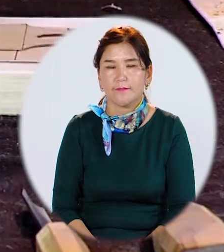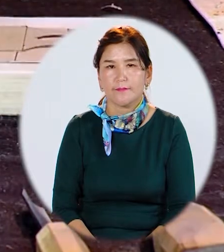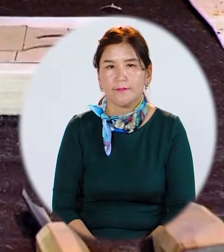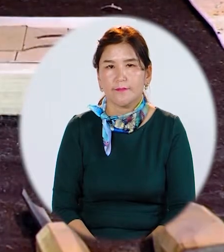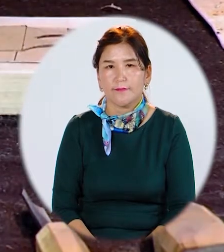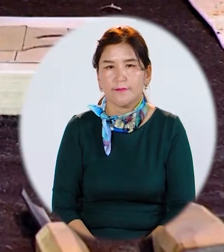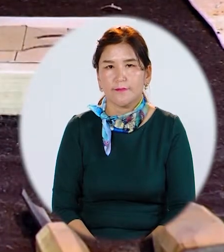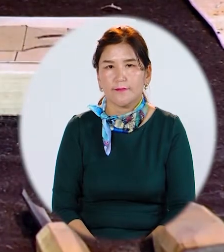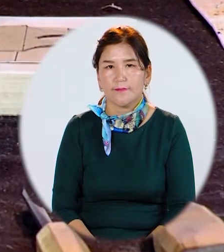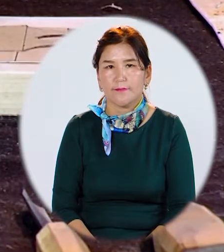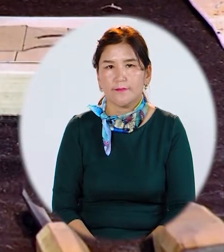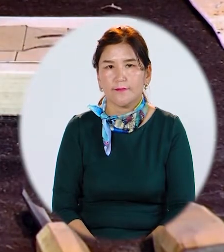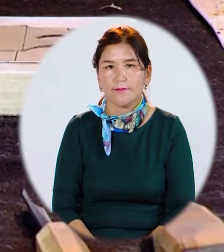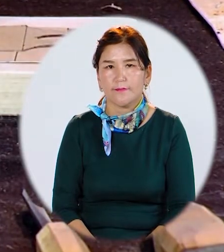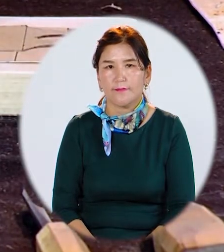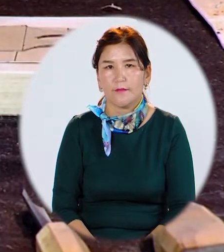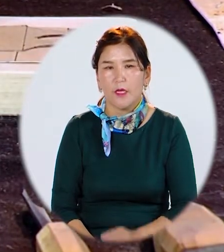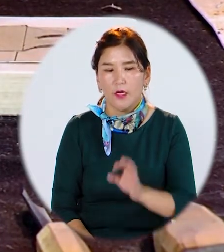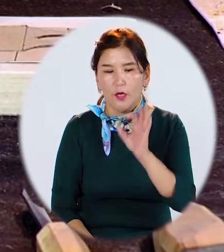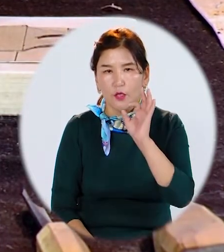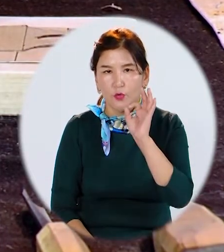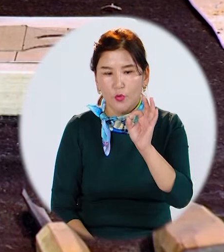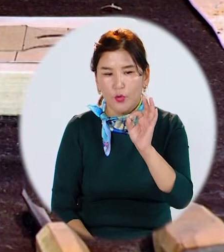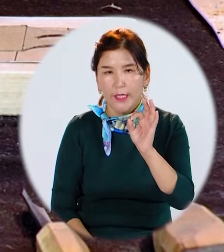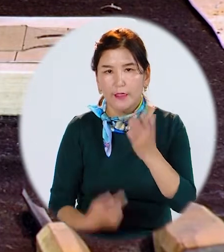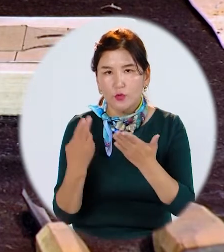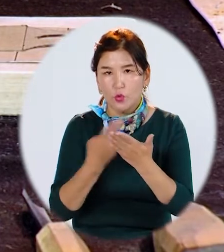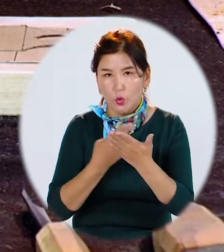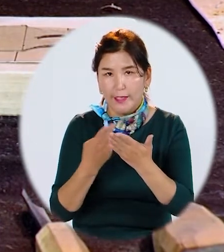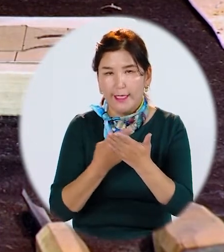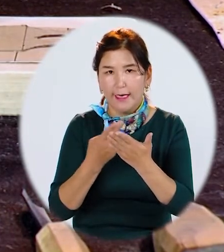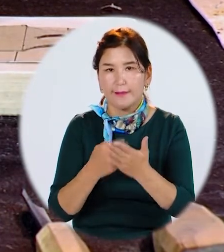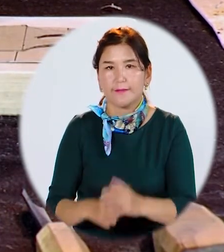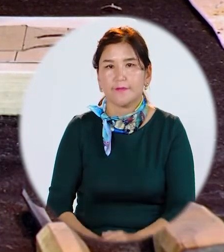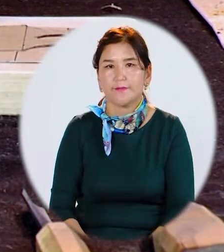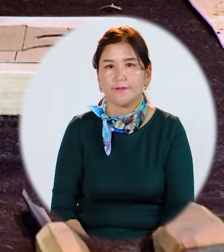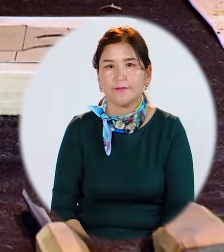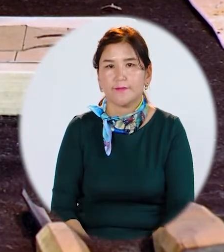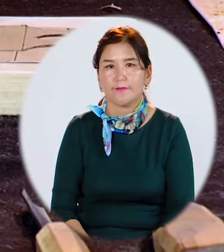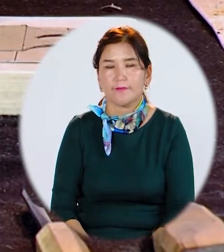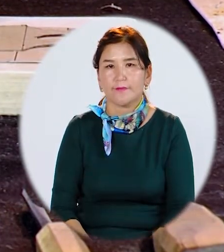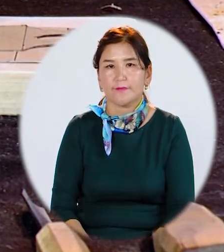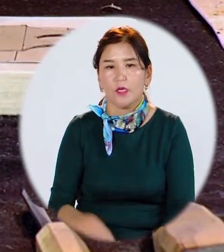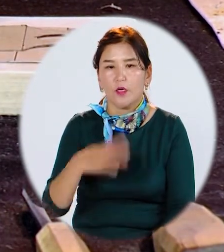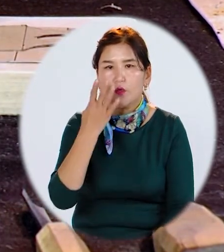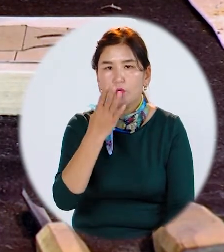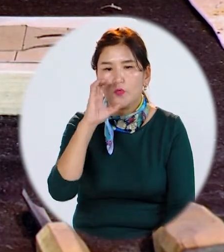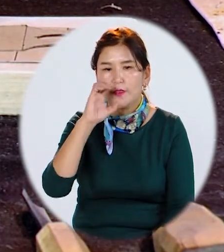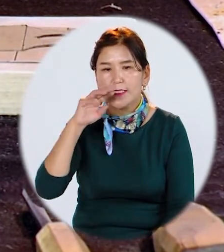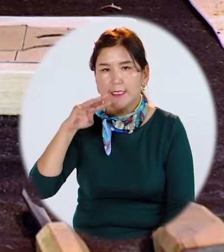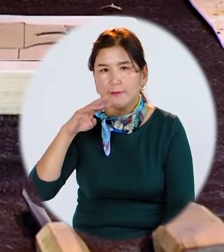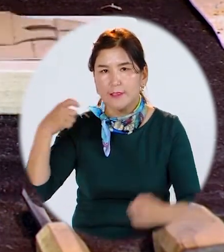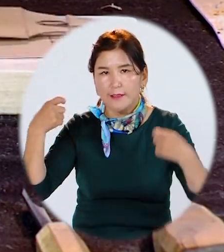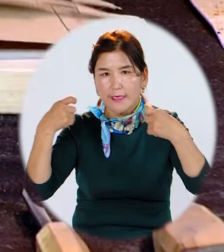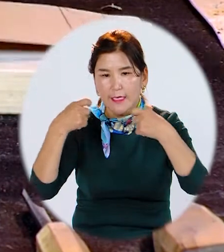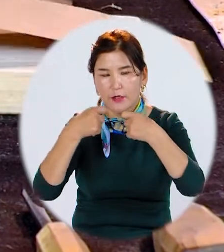зурж үзвэл за ингээд нөхөйг зурлаа. За энд яг нэг 4 см таар яг ингээд таарж